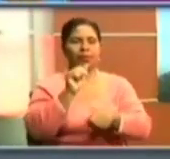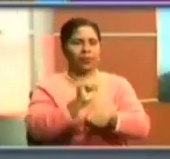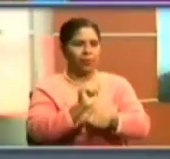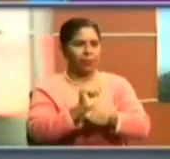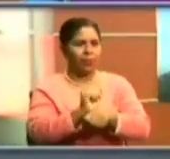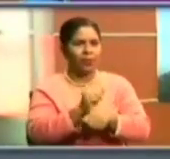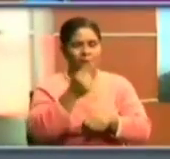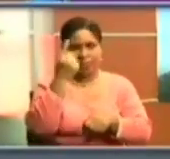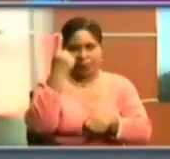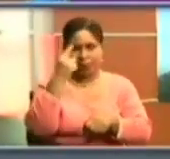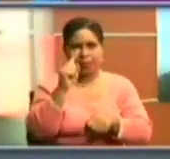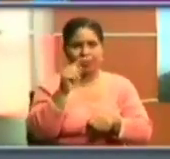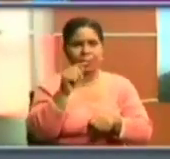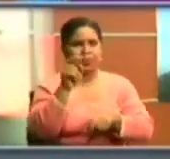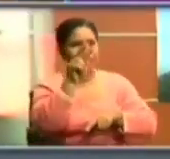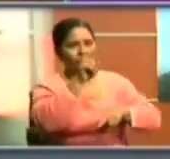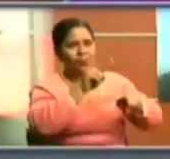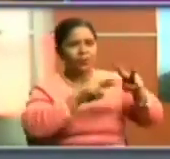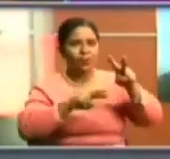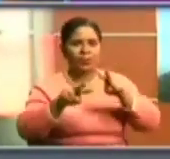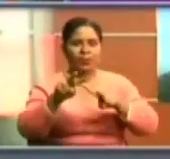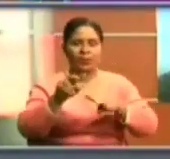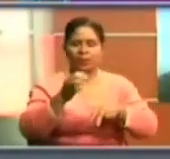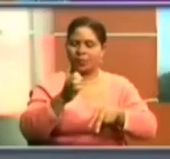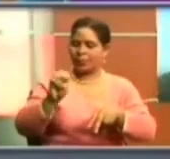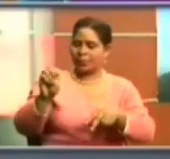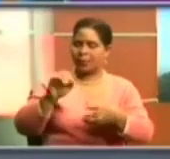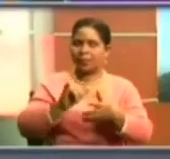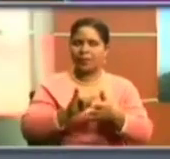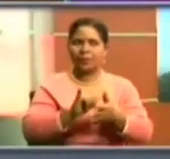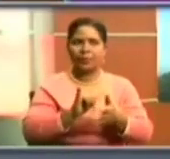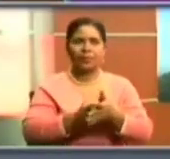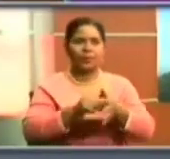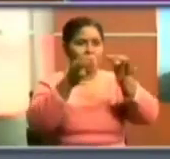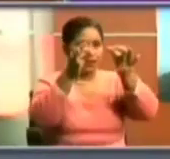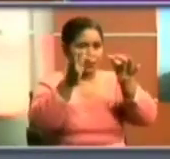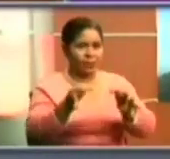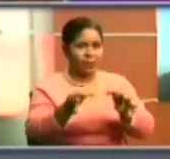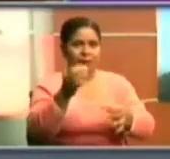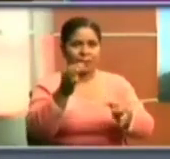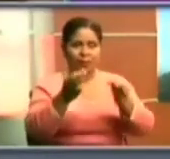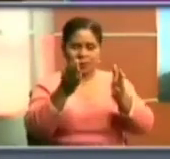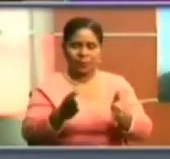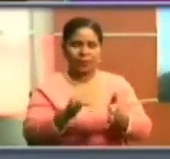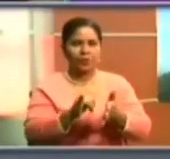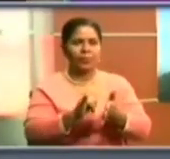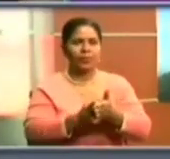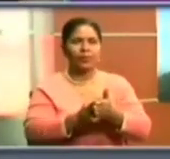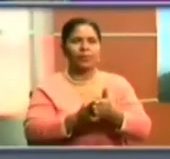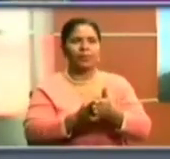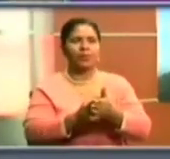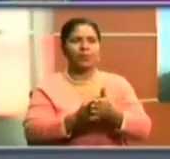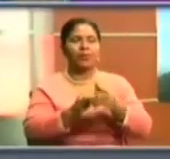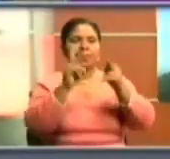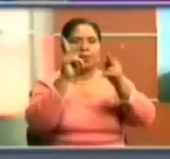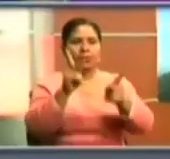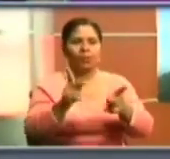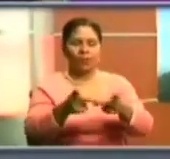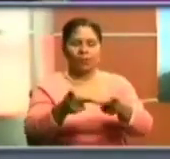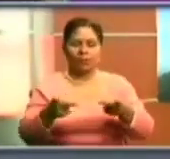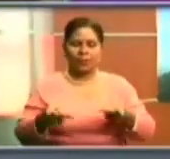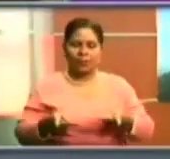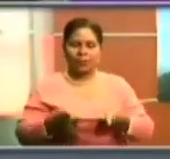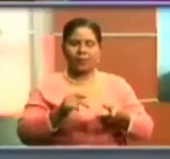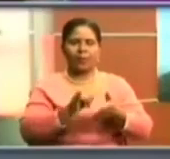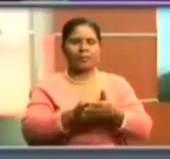prérogative pour surveiller à l'exécution et décision judiciaire. Donc, personne qui est placé en dans justice là, qui